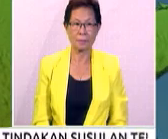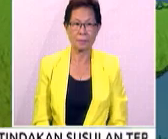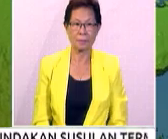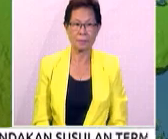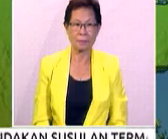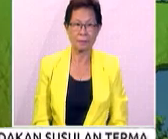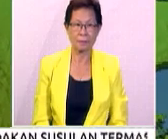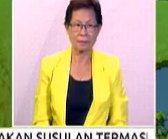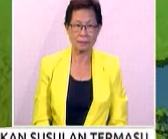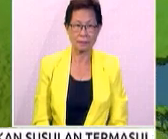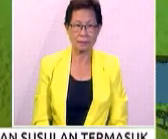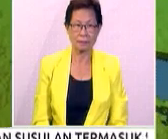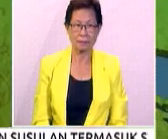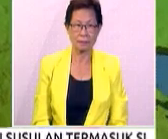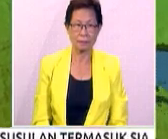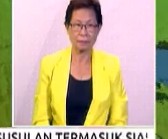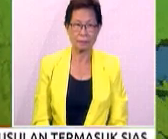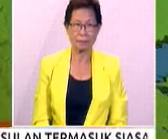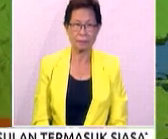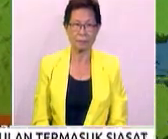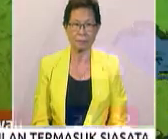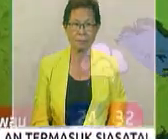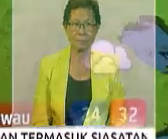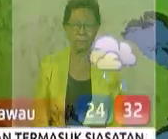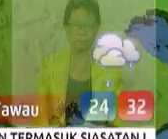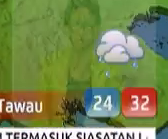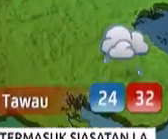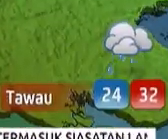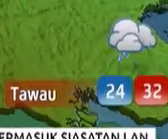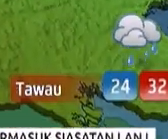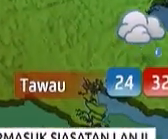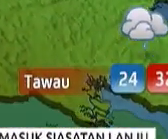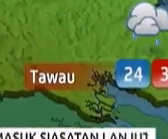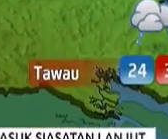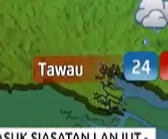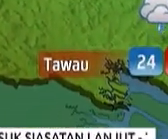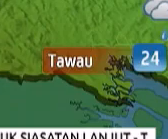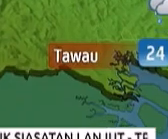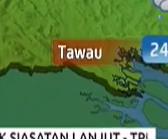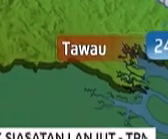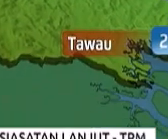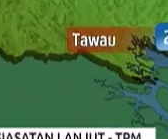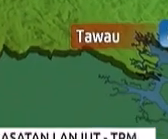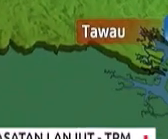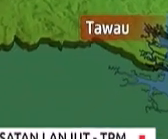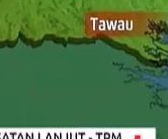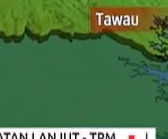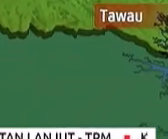We'll be right back.